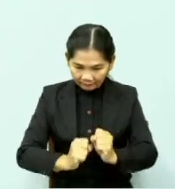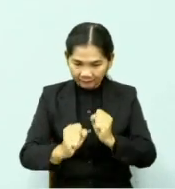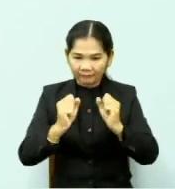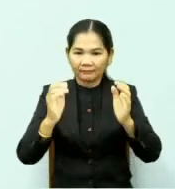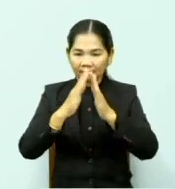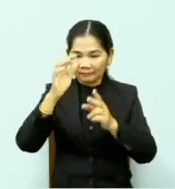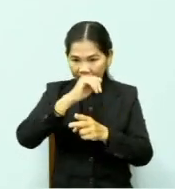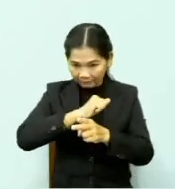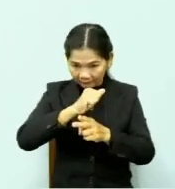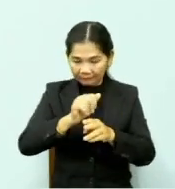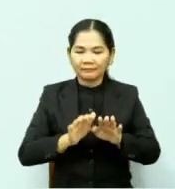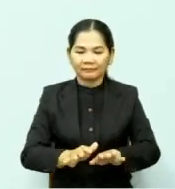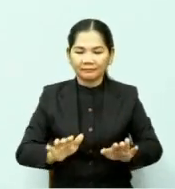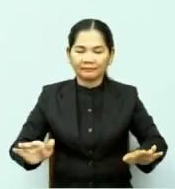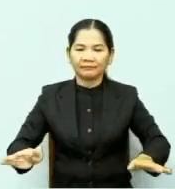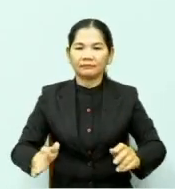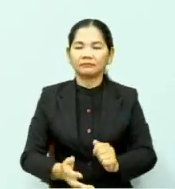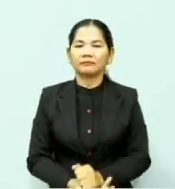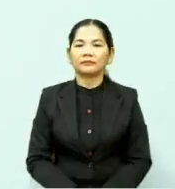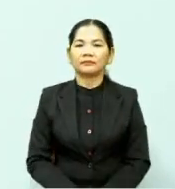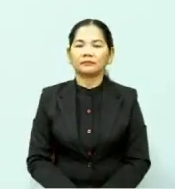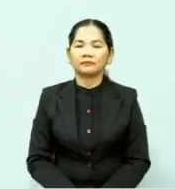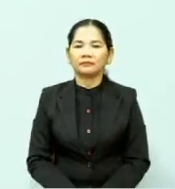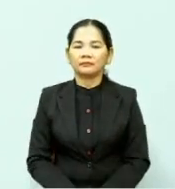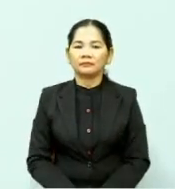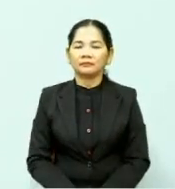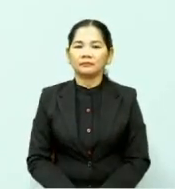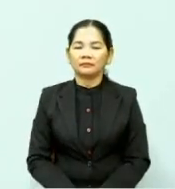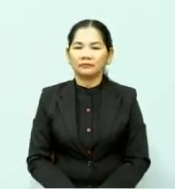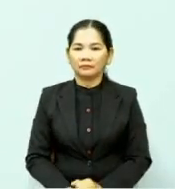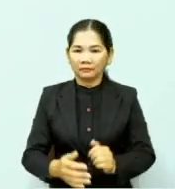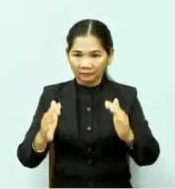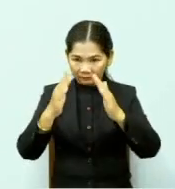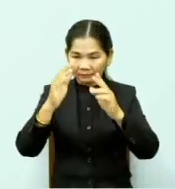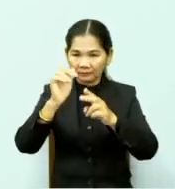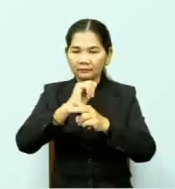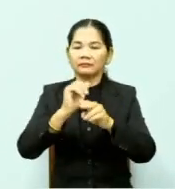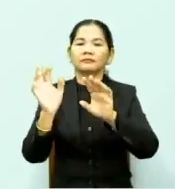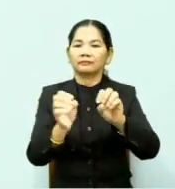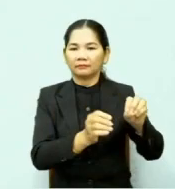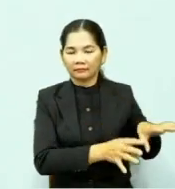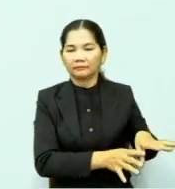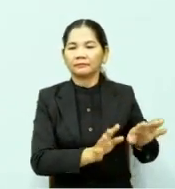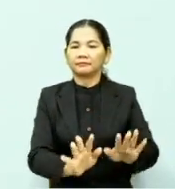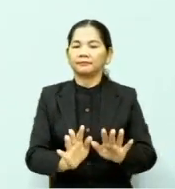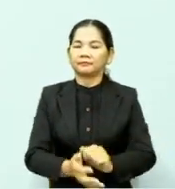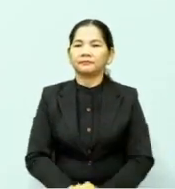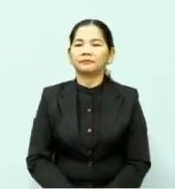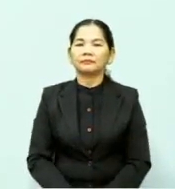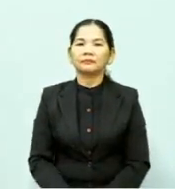thua cách cặp tè rồi bọc con con tặng ác này chàng chấm nhạc rụ đọ cầm này cách cặp tè chàng hai nó cốn